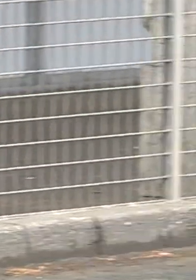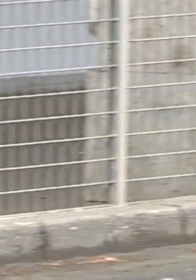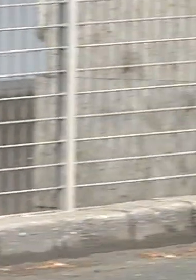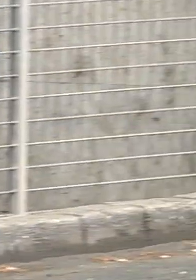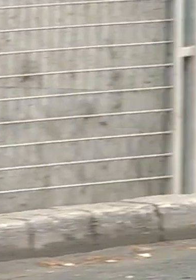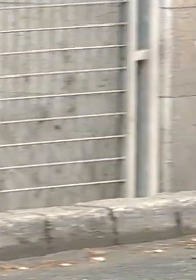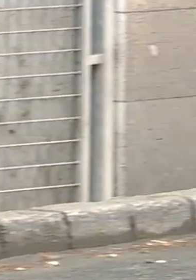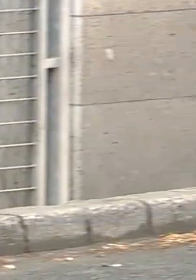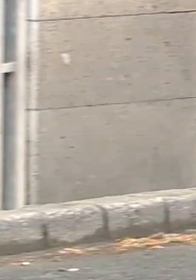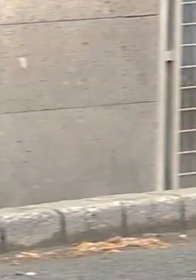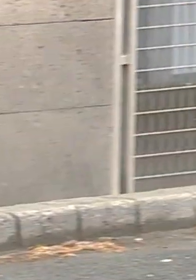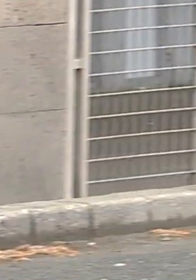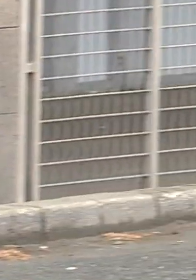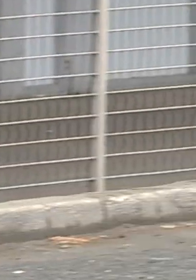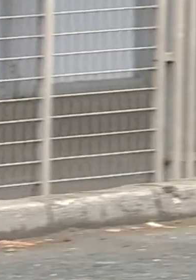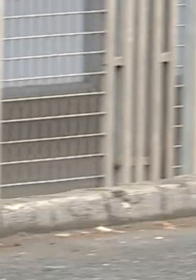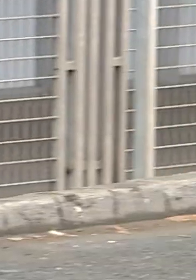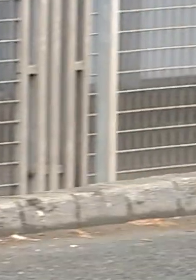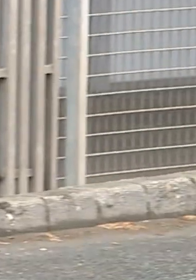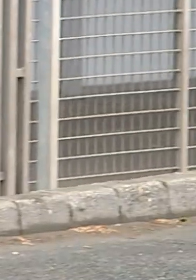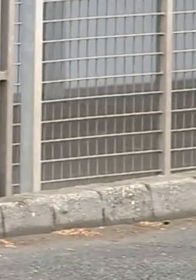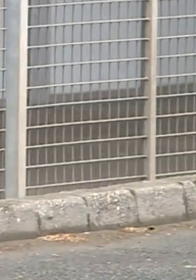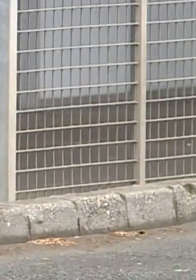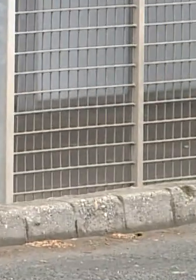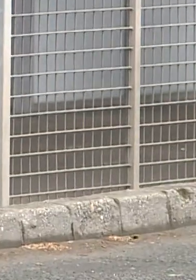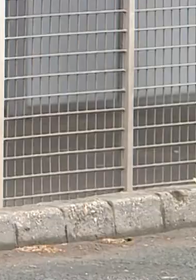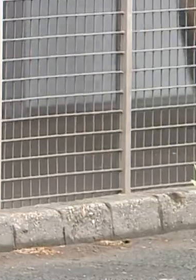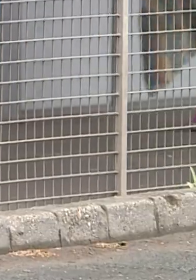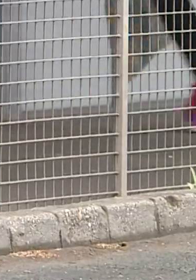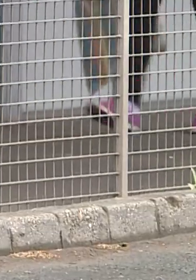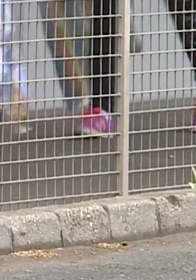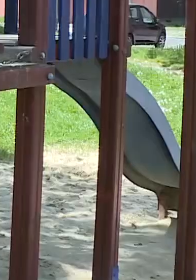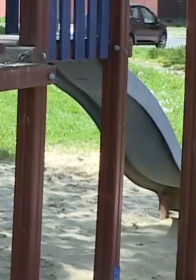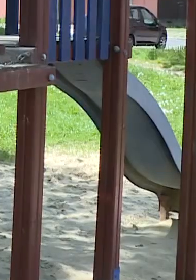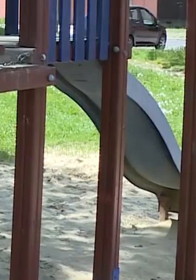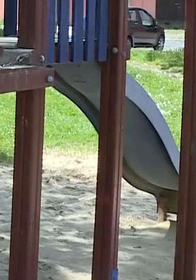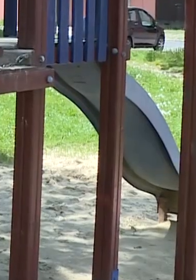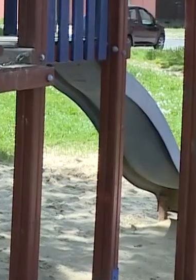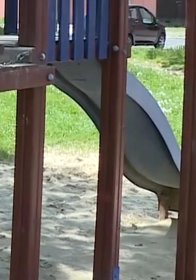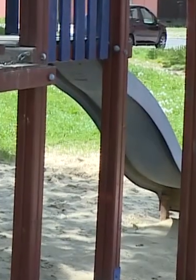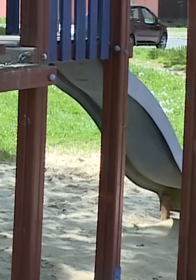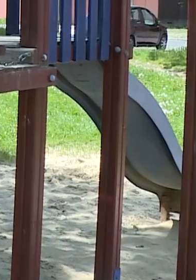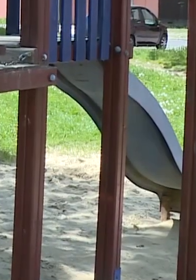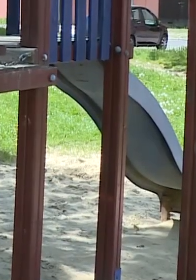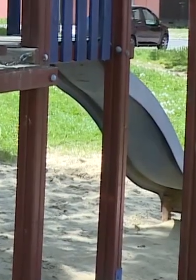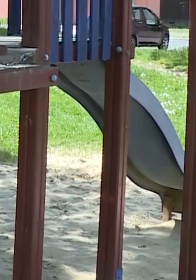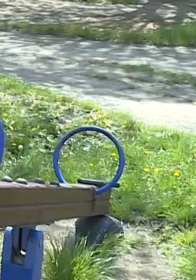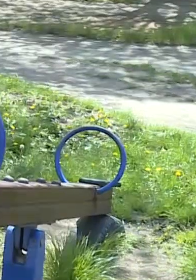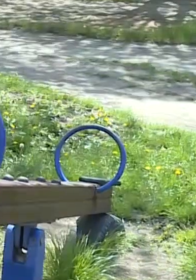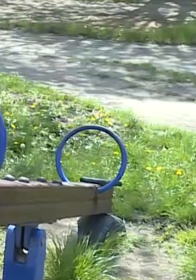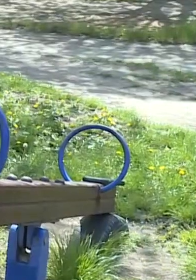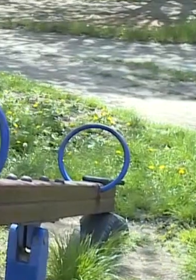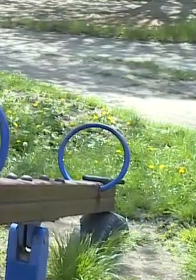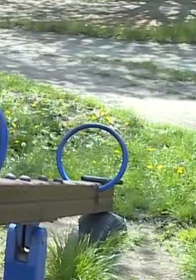véleményét. Pest megyét viszont mostantól az ország más részeivel azonosan kezelik. A játszóterek, parkok minden